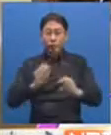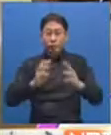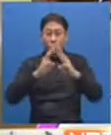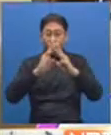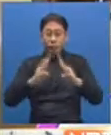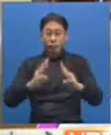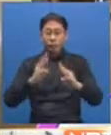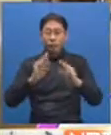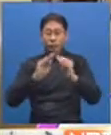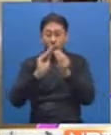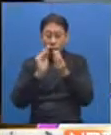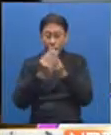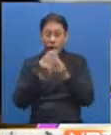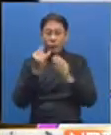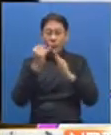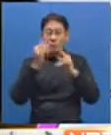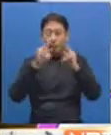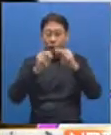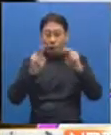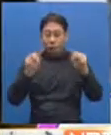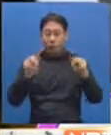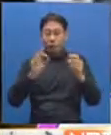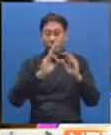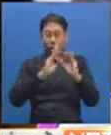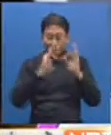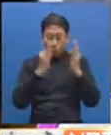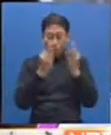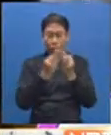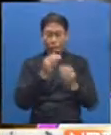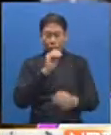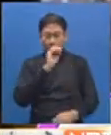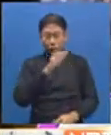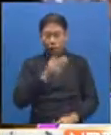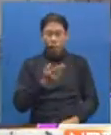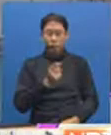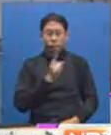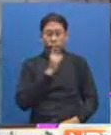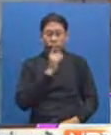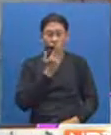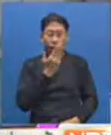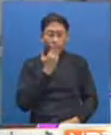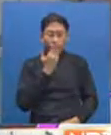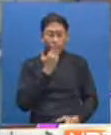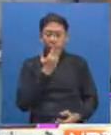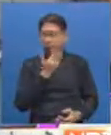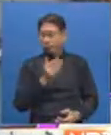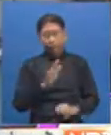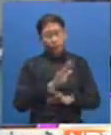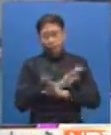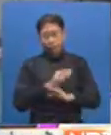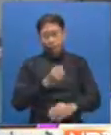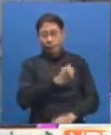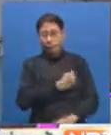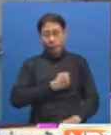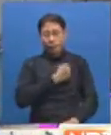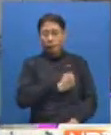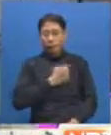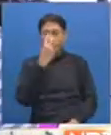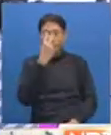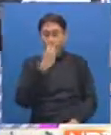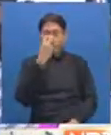บัวขวัญจังหวัดนนทบุรีโดยครอบครัวนะคะปฏิเสธไม่อยากแสดงความคิดเห็นในเรื่องนี้ค่ะเนื่องจากยังอยู่ใน